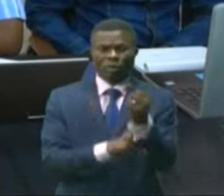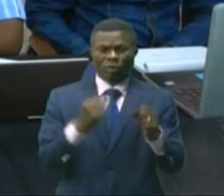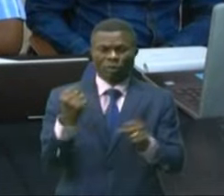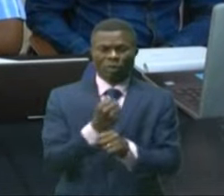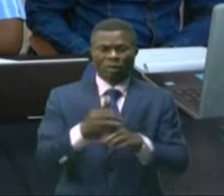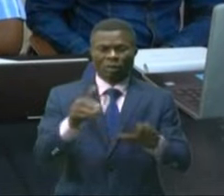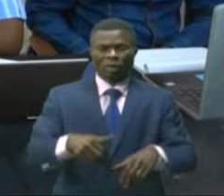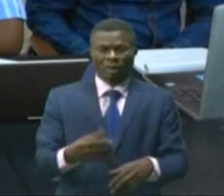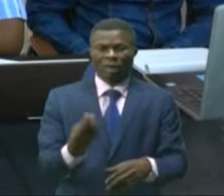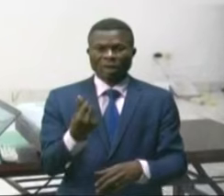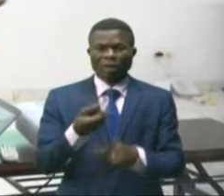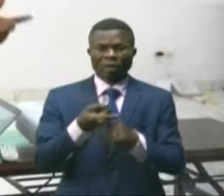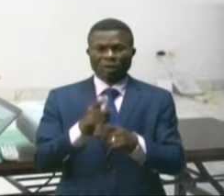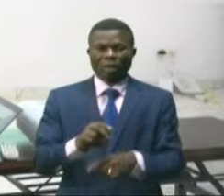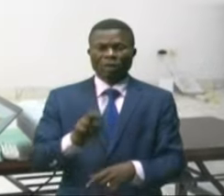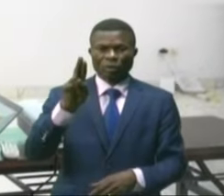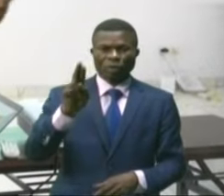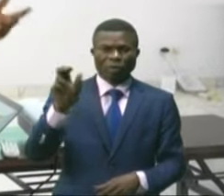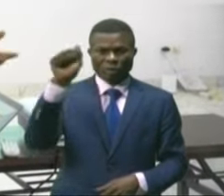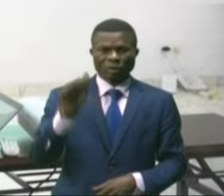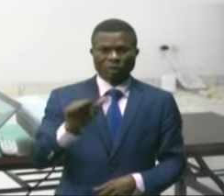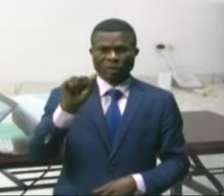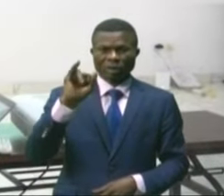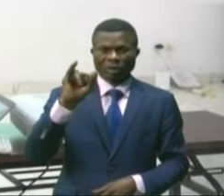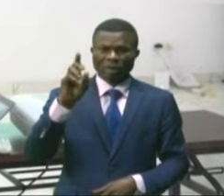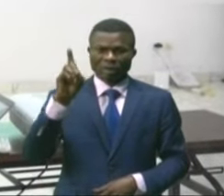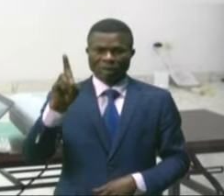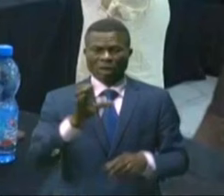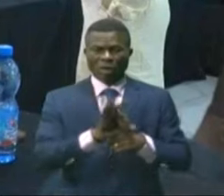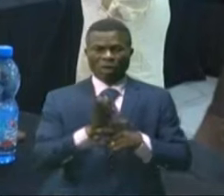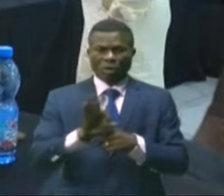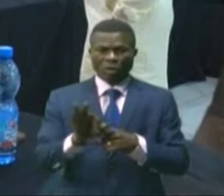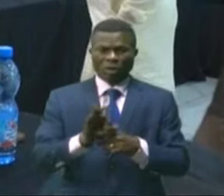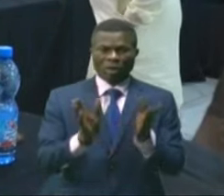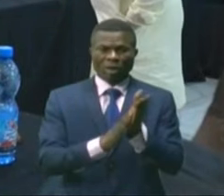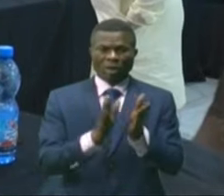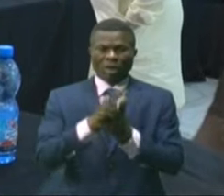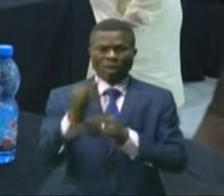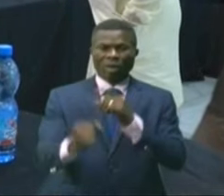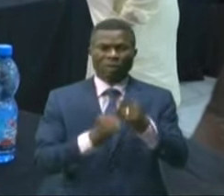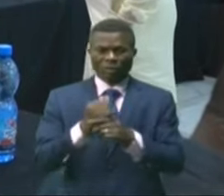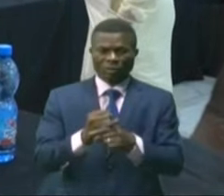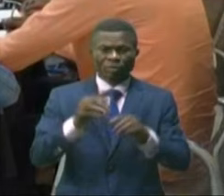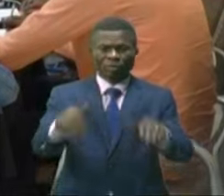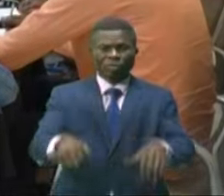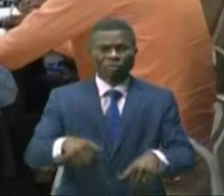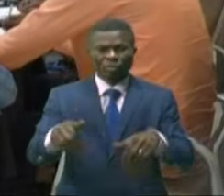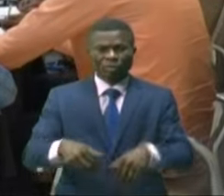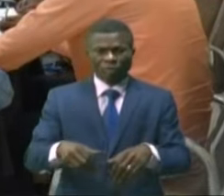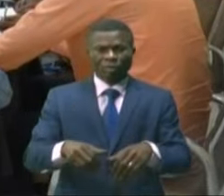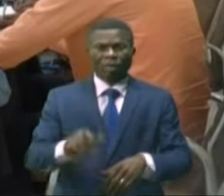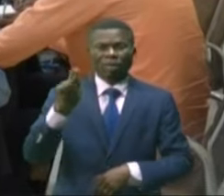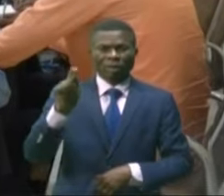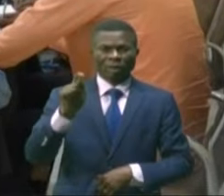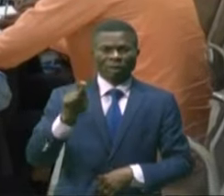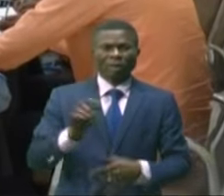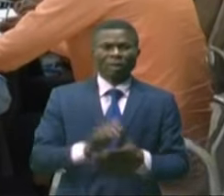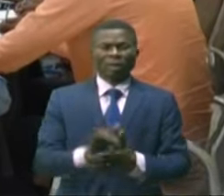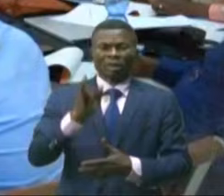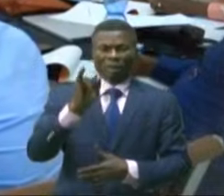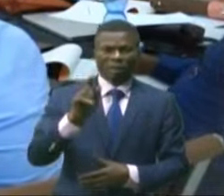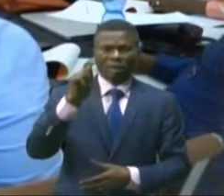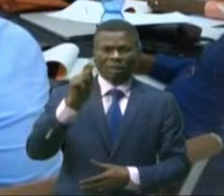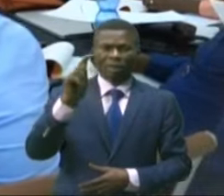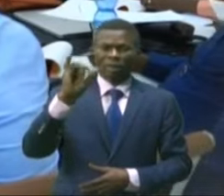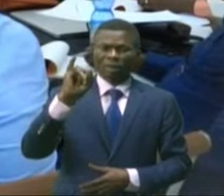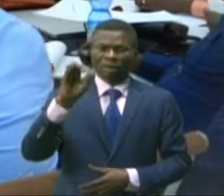Avec l'appui financier de l'USAID, cette formation organisée par l'Institut international d'agriculture tropicale IITA